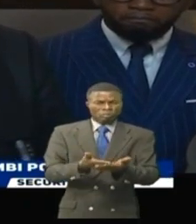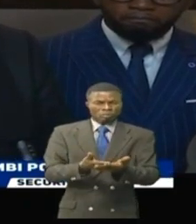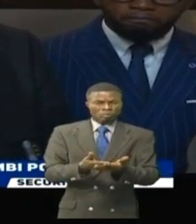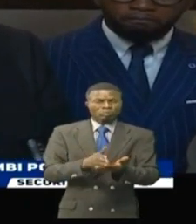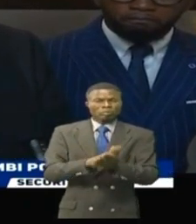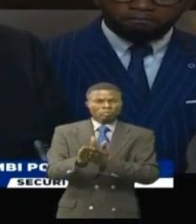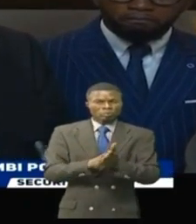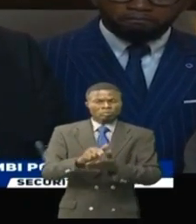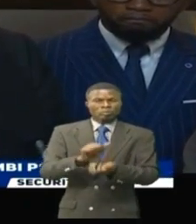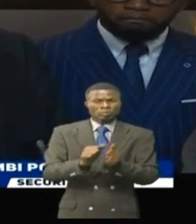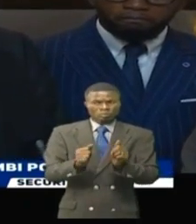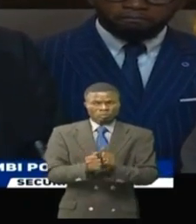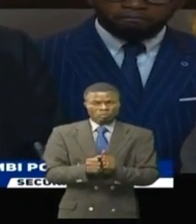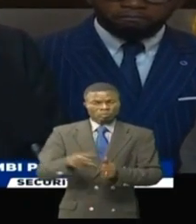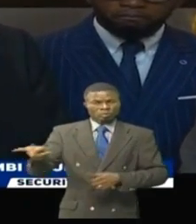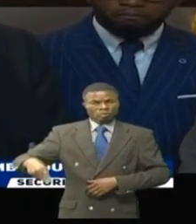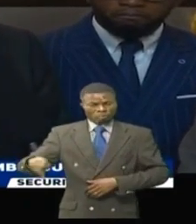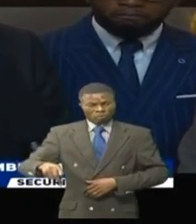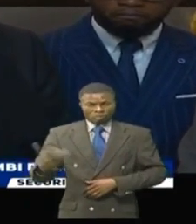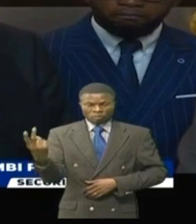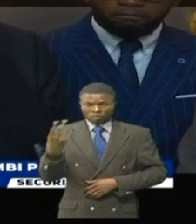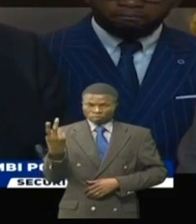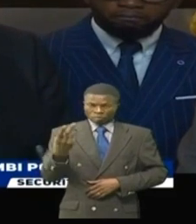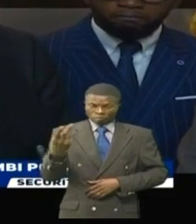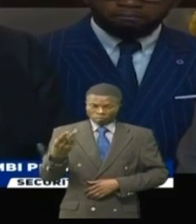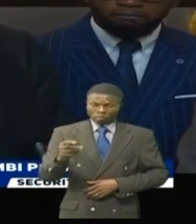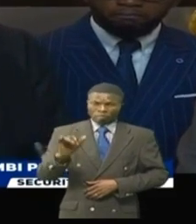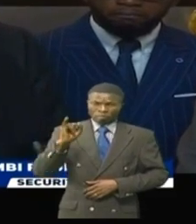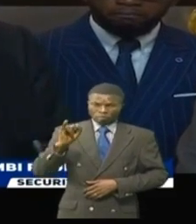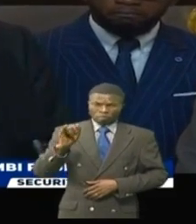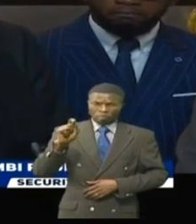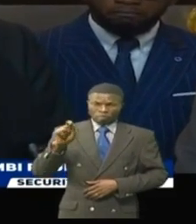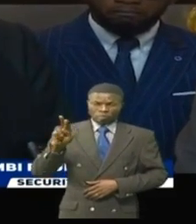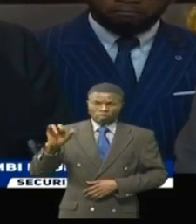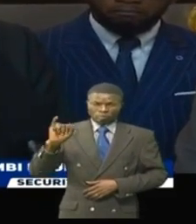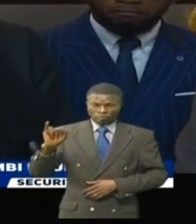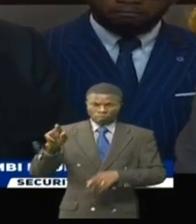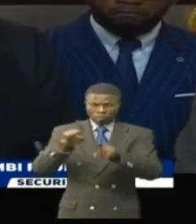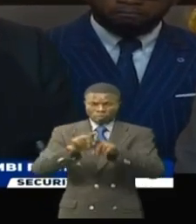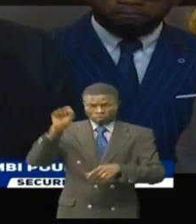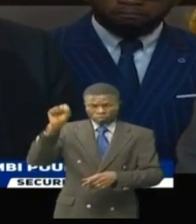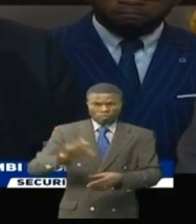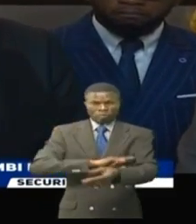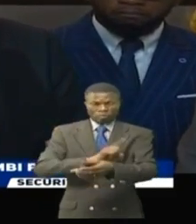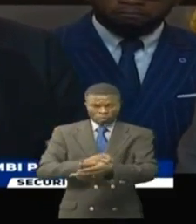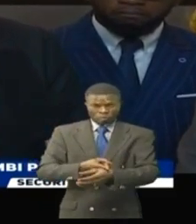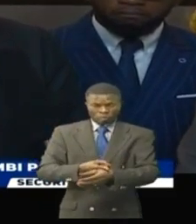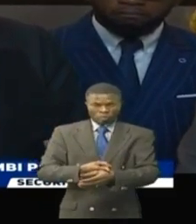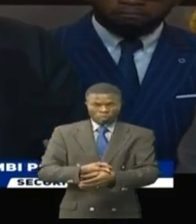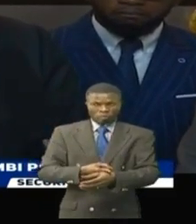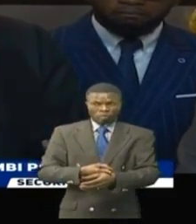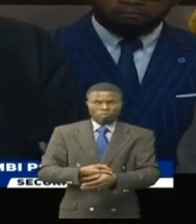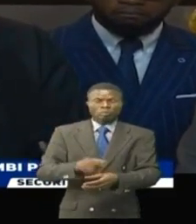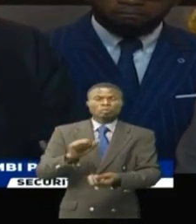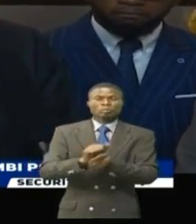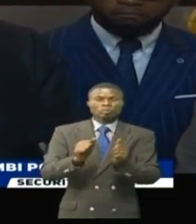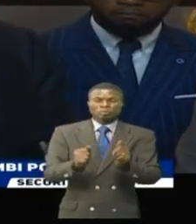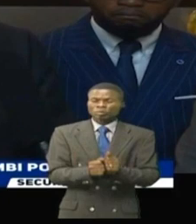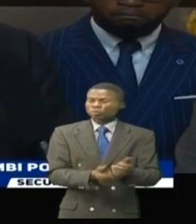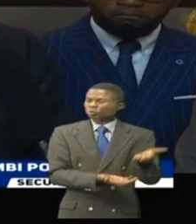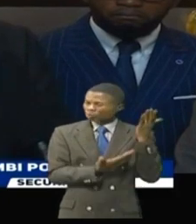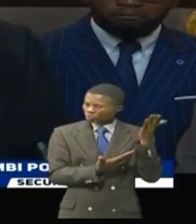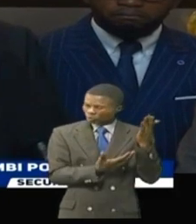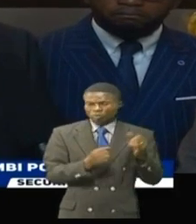s'agissant du cas pratique des provinces concernées par l'état de siège, je dis ce sont les provinces les plus